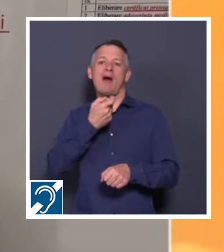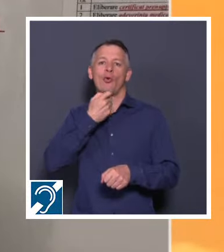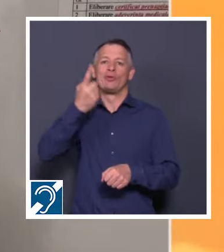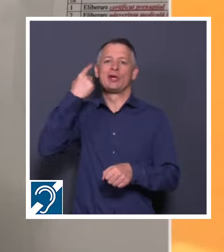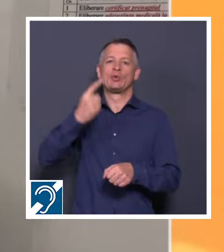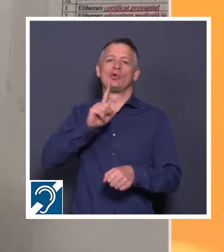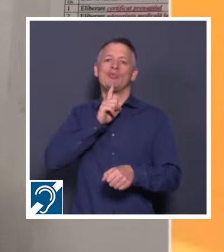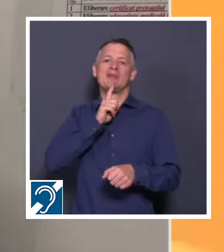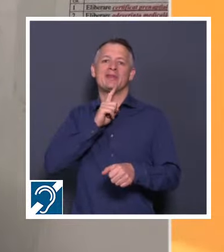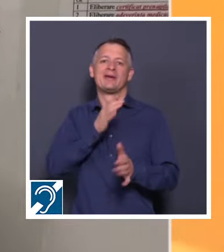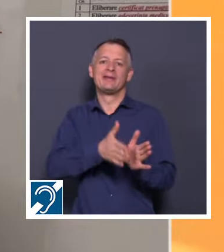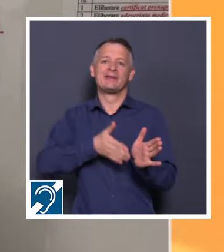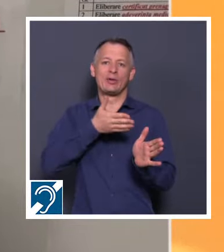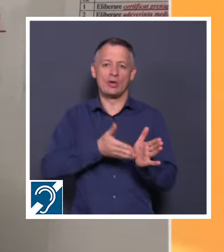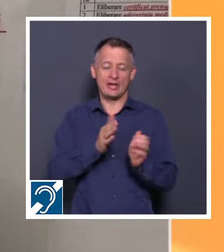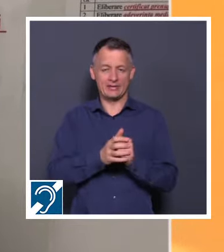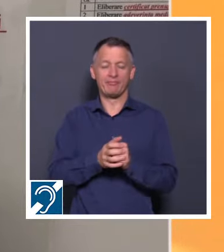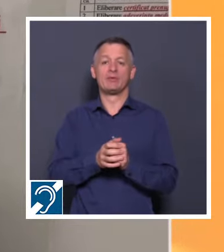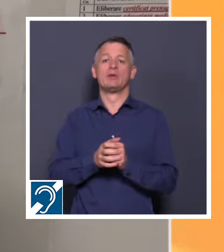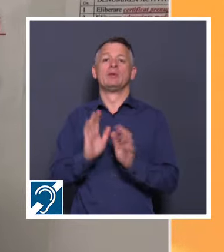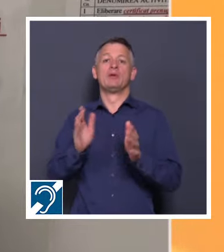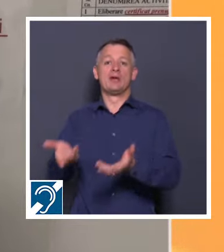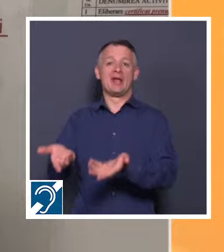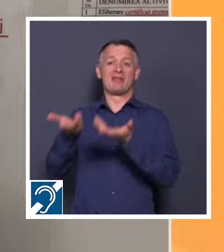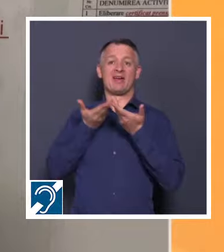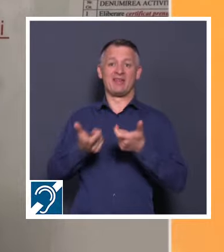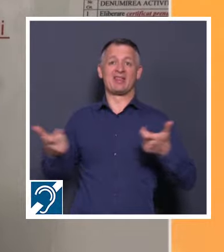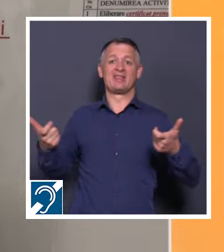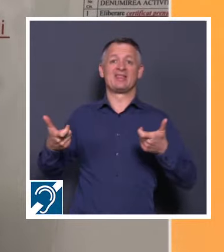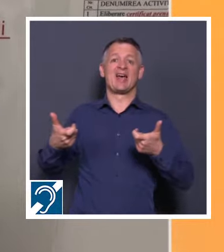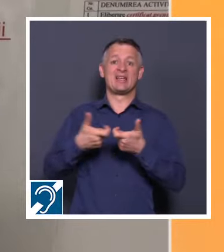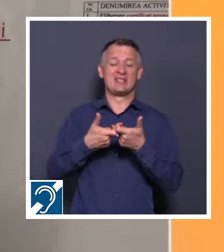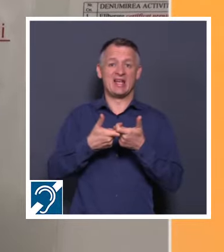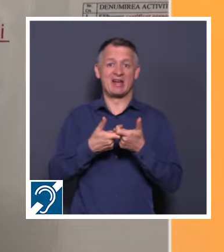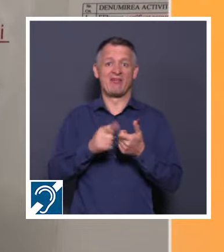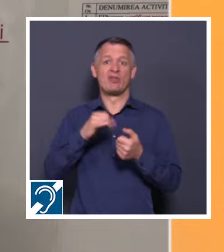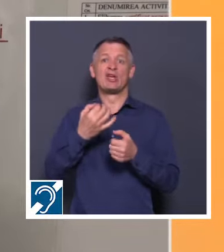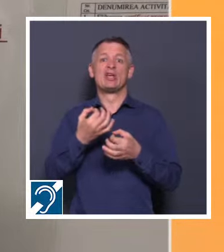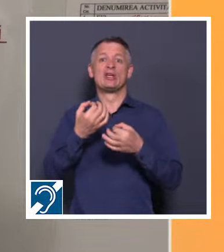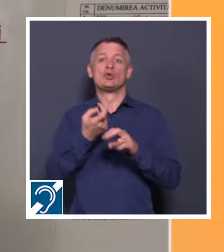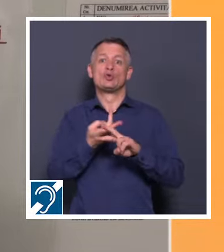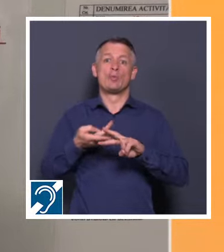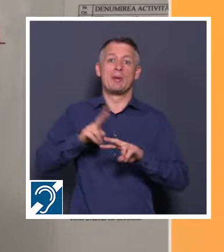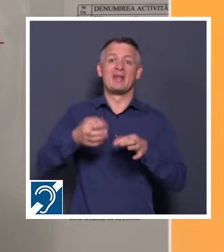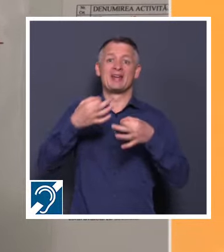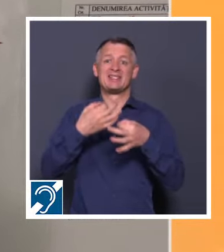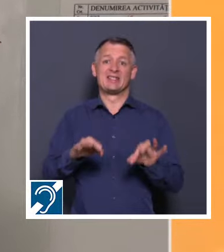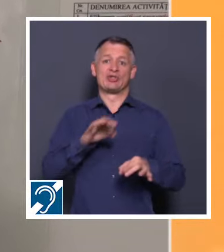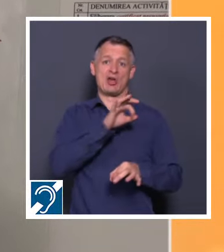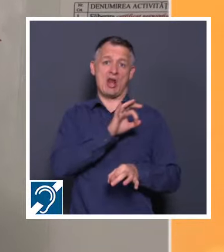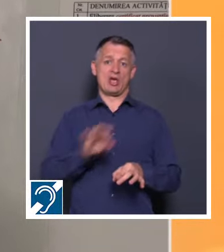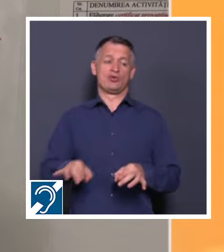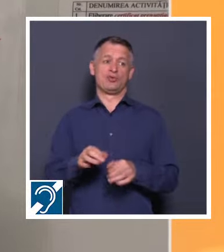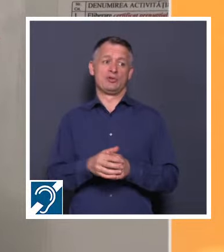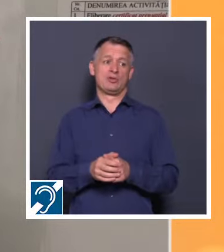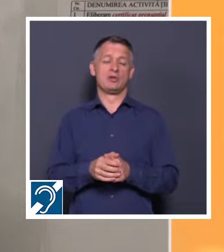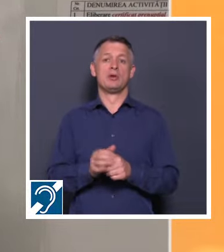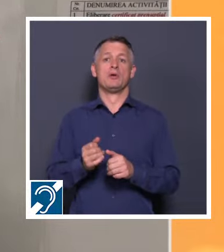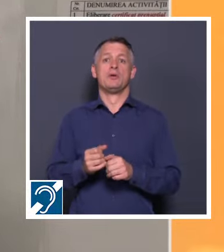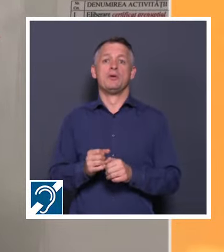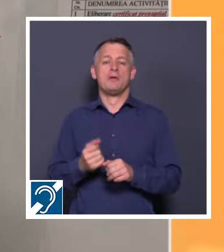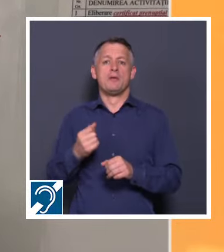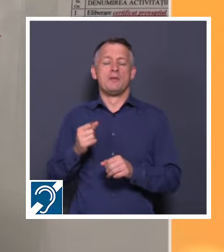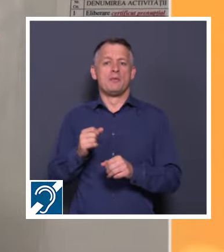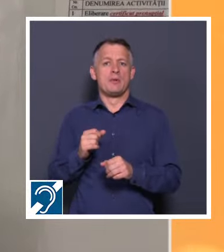adus taxarea concediilor medicale suplimentar cu 10%, paradoxal taxa de